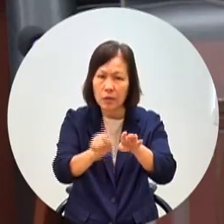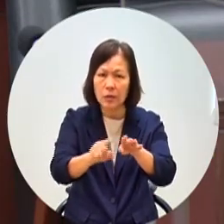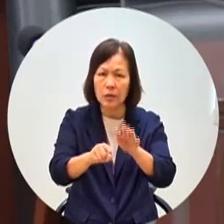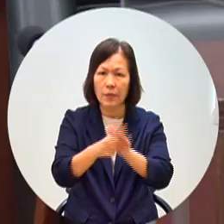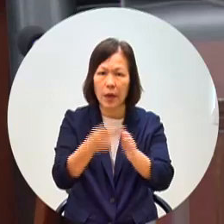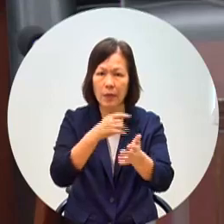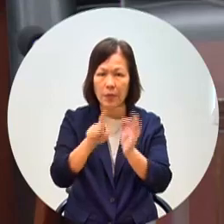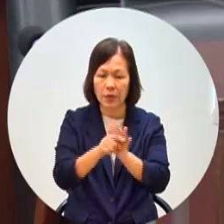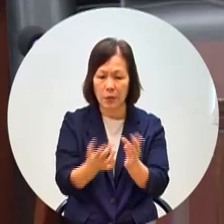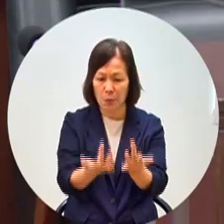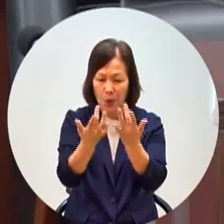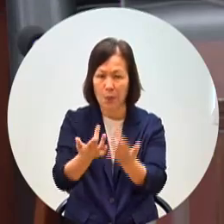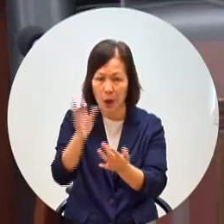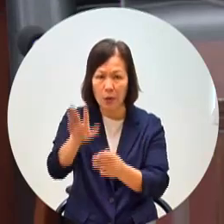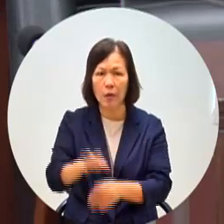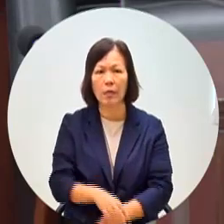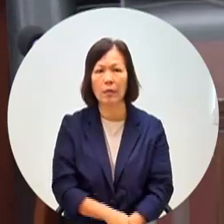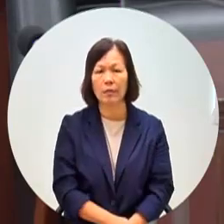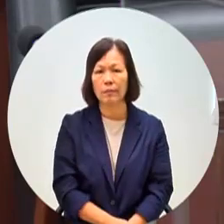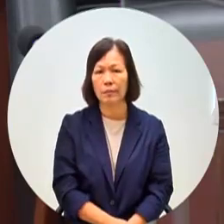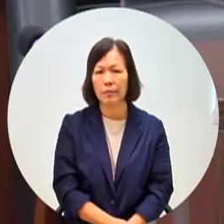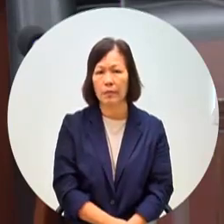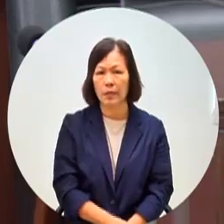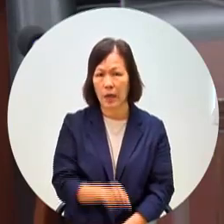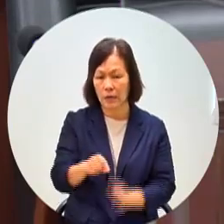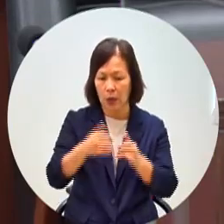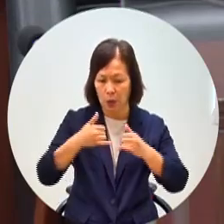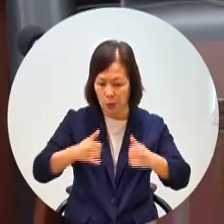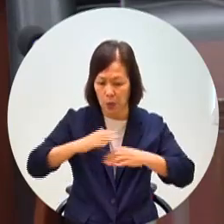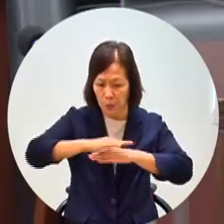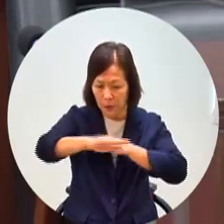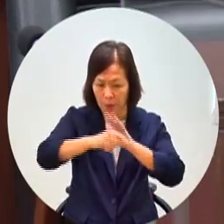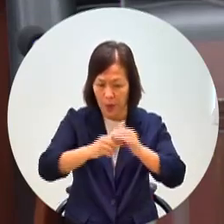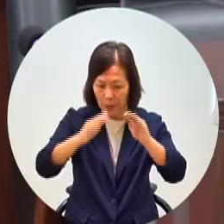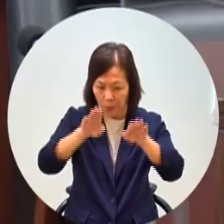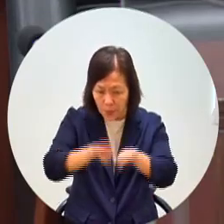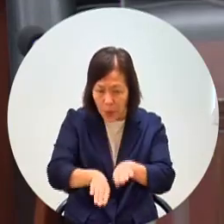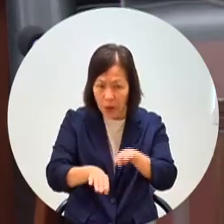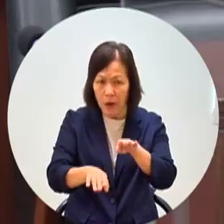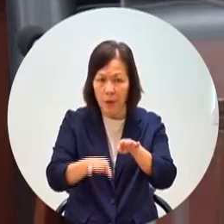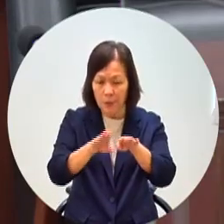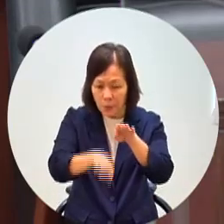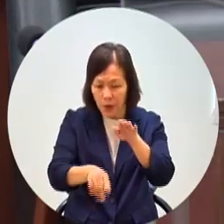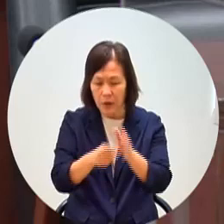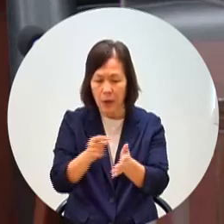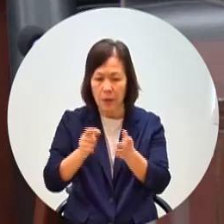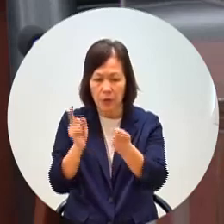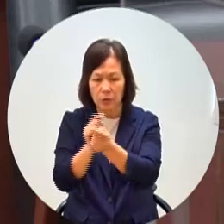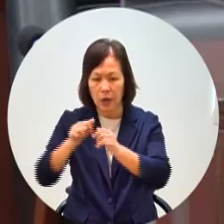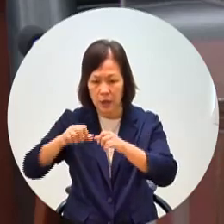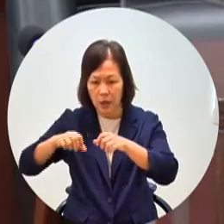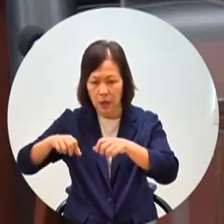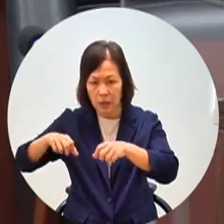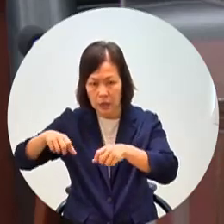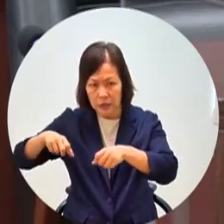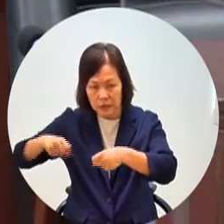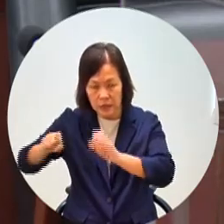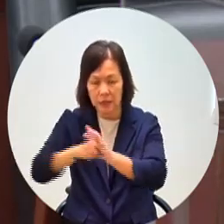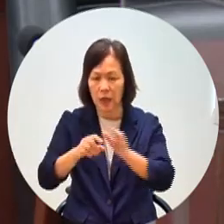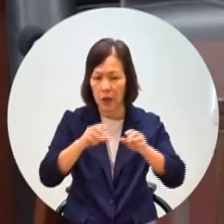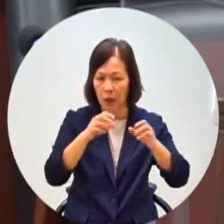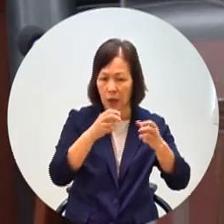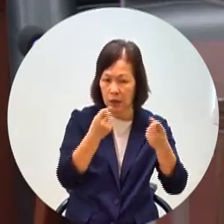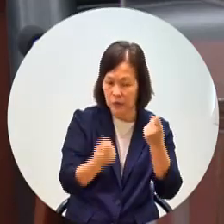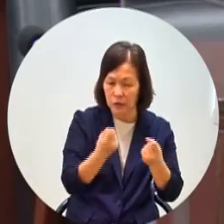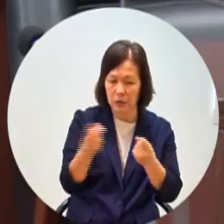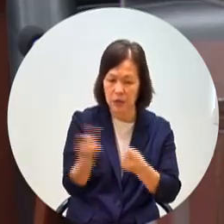长草了，那边已经长草了，然后路面凹陷其实对机车跟两轮的或者是汽车来行驶